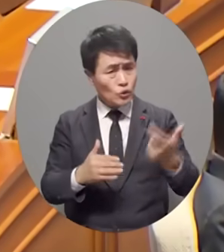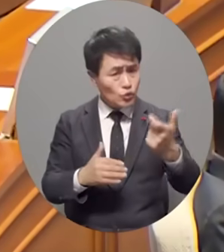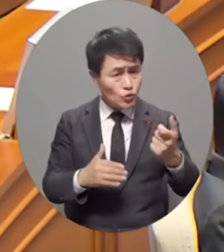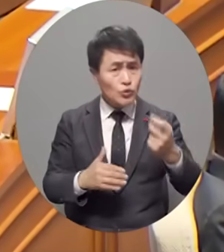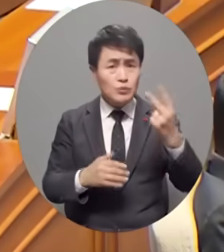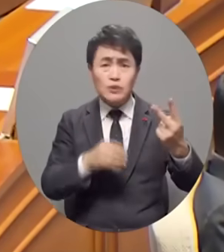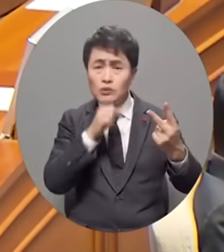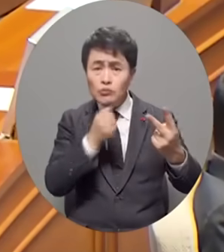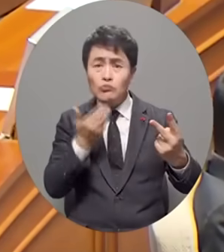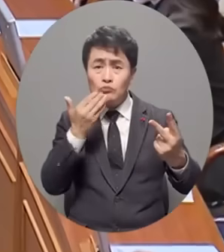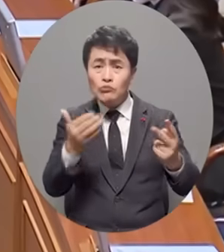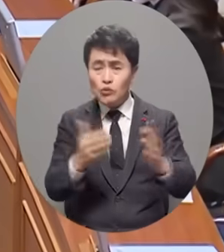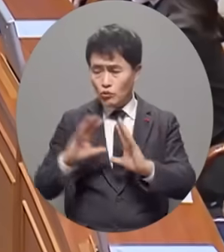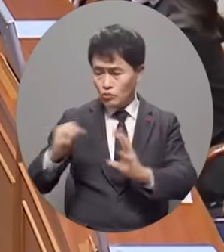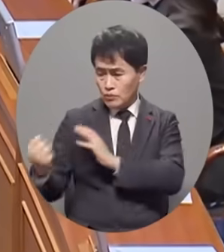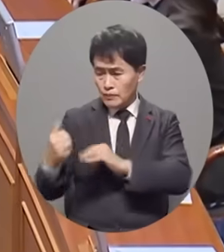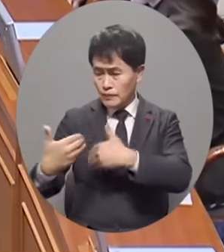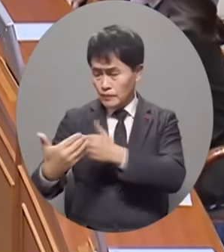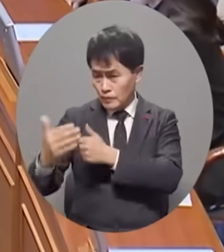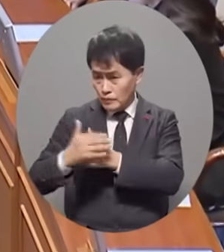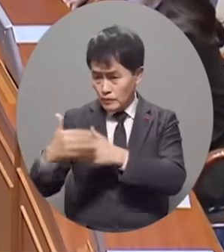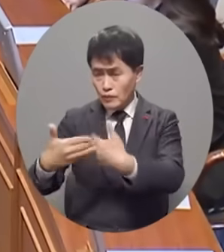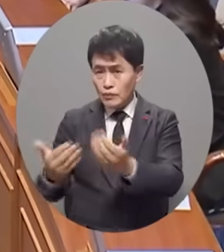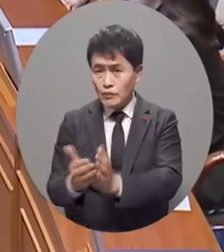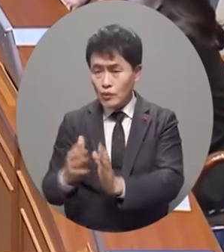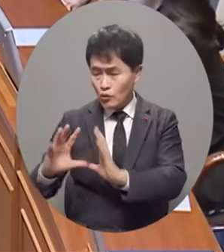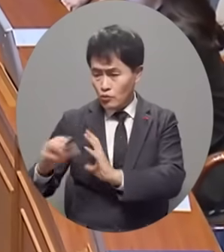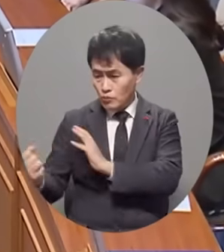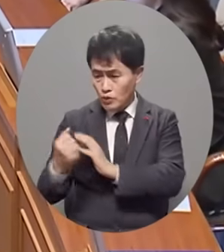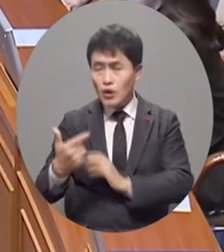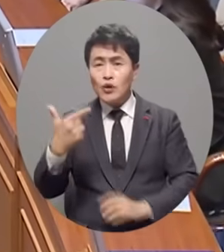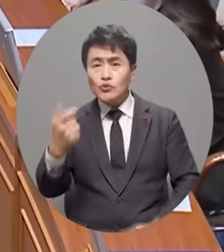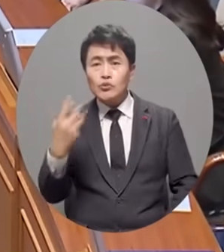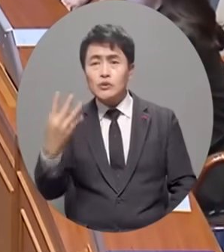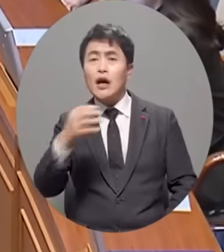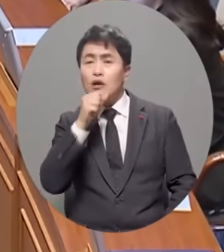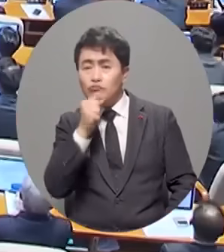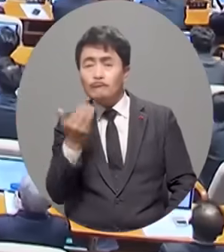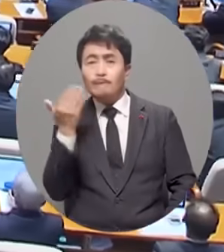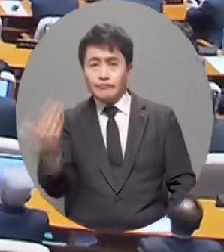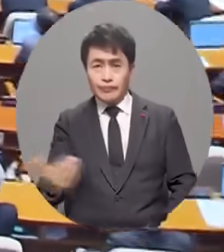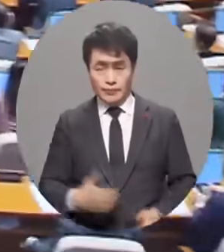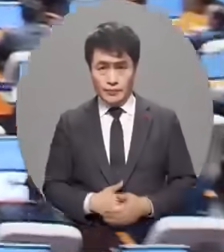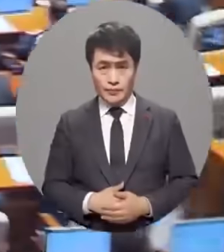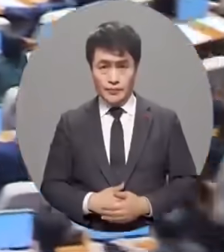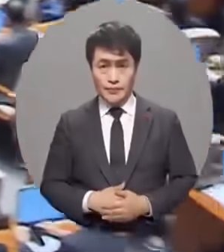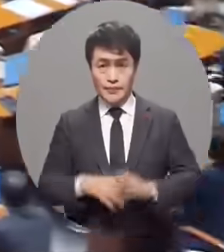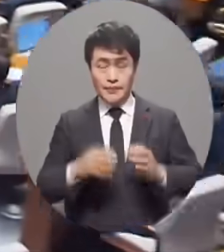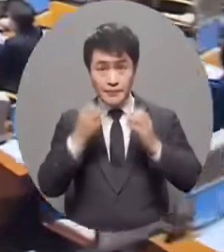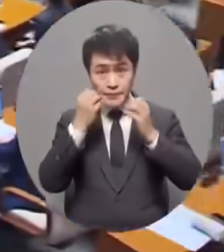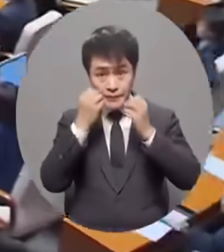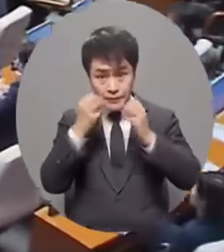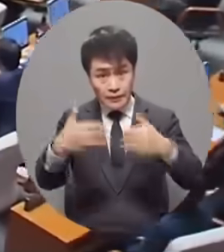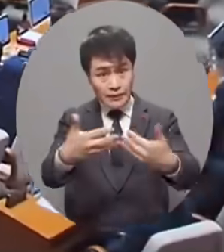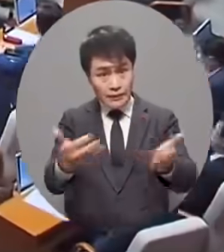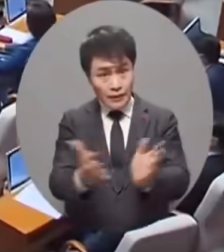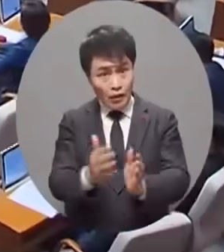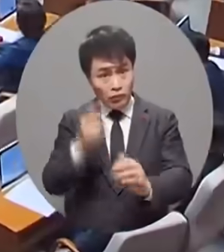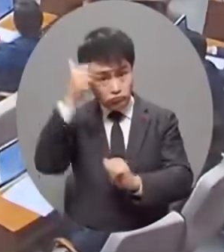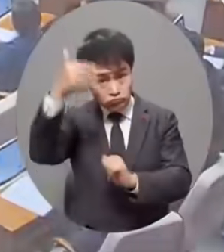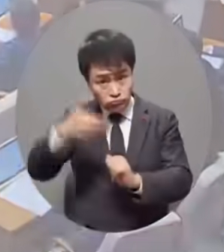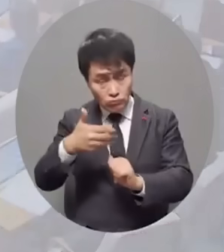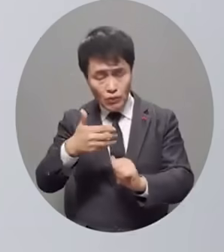62점을 매겼고 국민의힘 지지층은 국민의힘에 64점을 줬습니다. 신당에 대한 의견을 물었더니